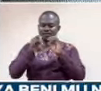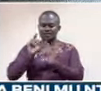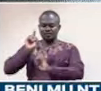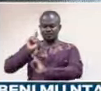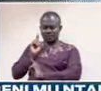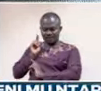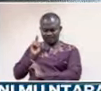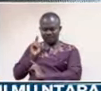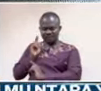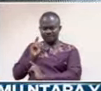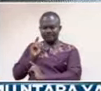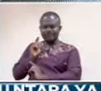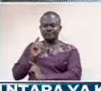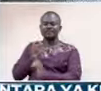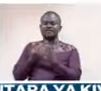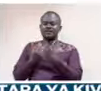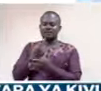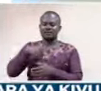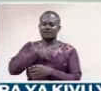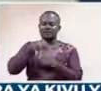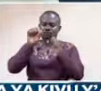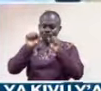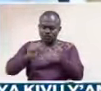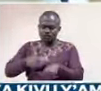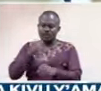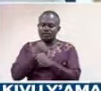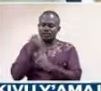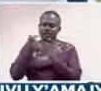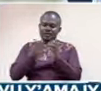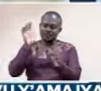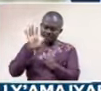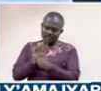umutekano, bituma dushobora gukora byinshi.